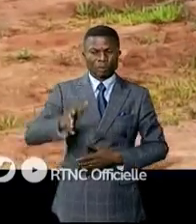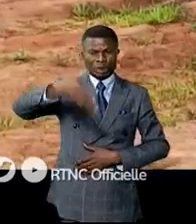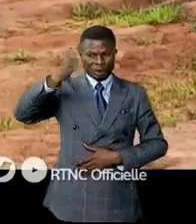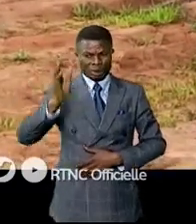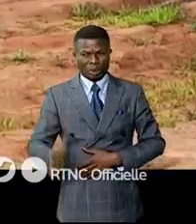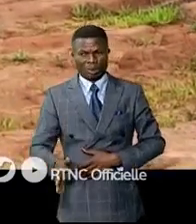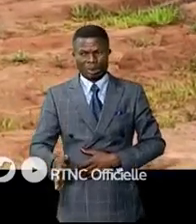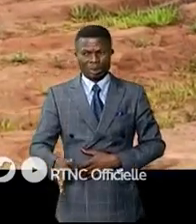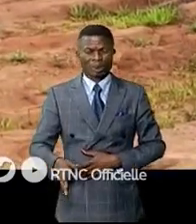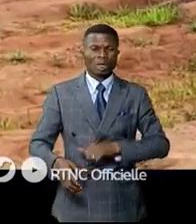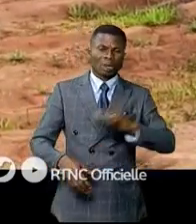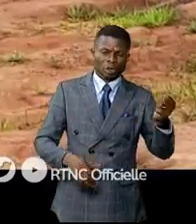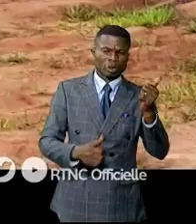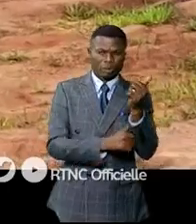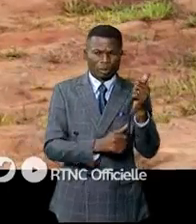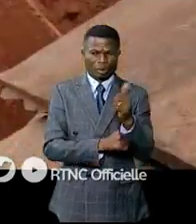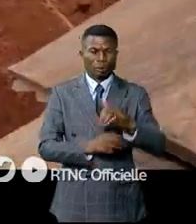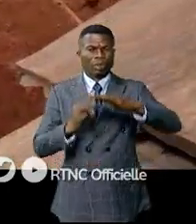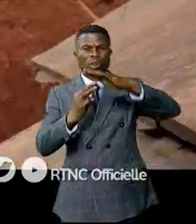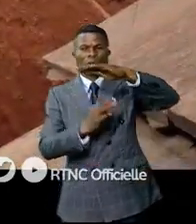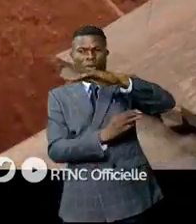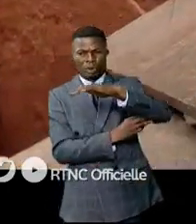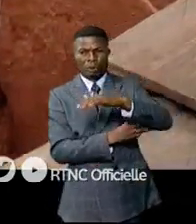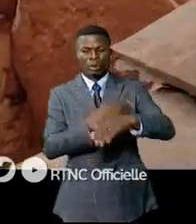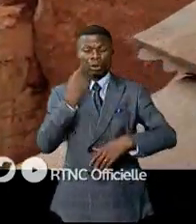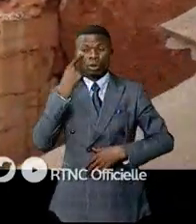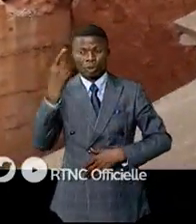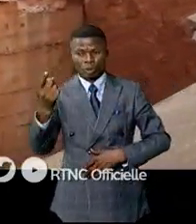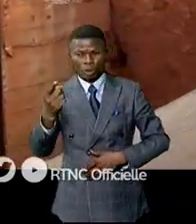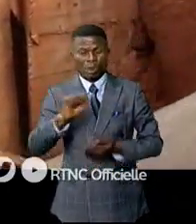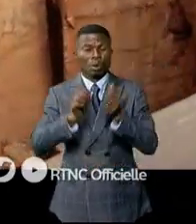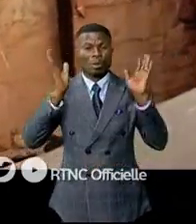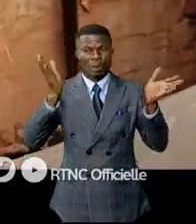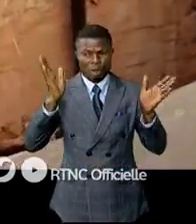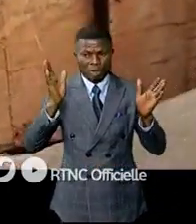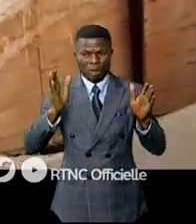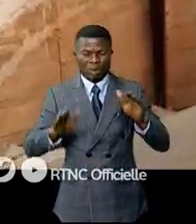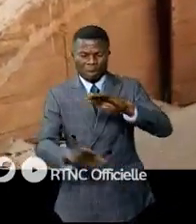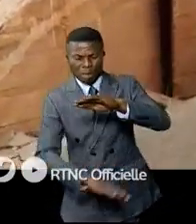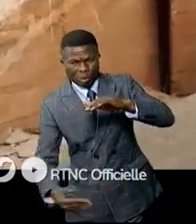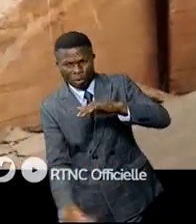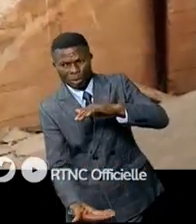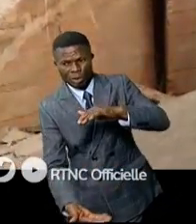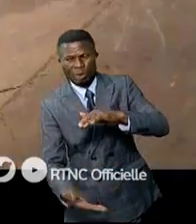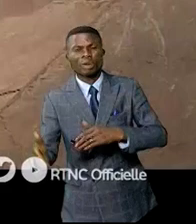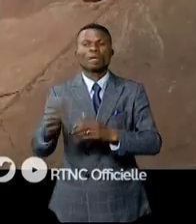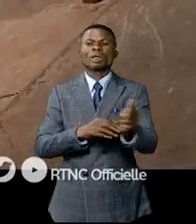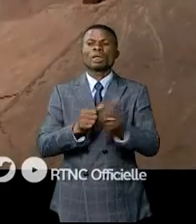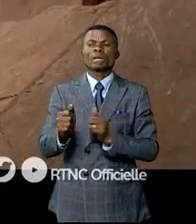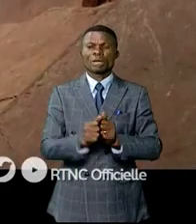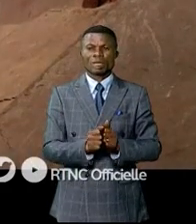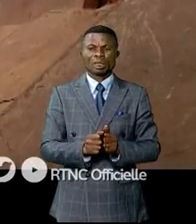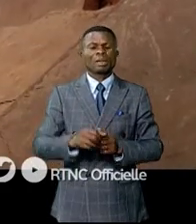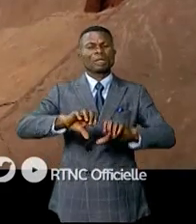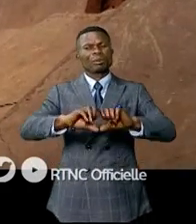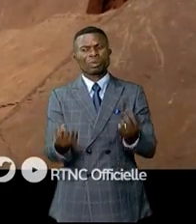et autres experts en ponts et chaussées de découvrir une anomalie en bas de la chaussée. Destruction, mieux,